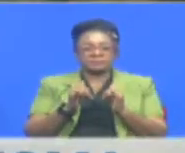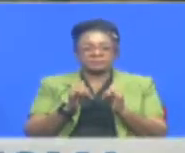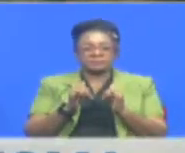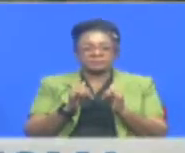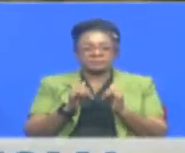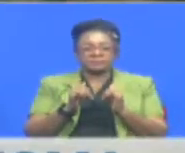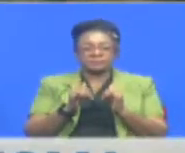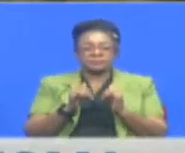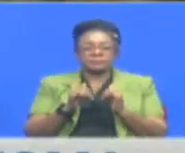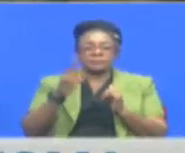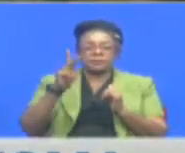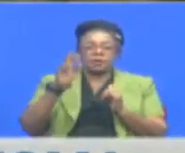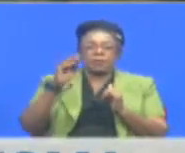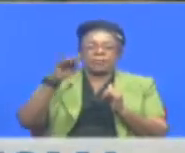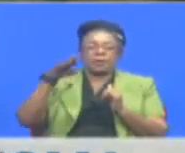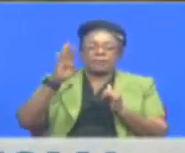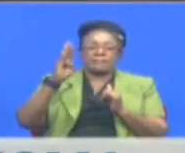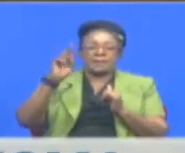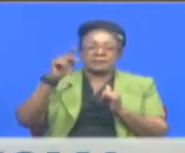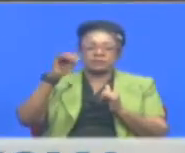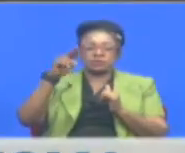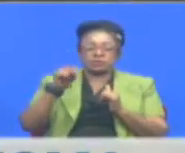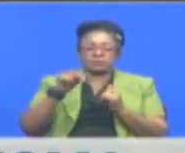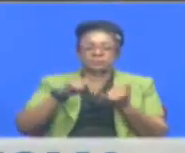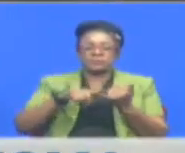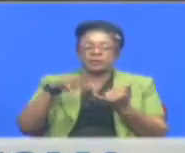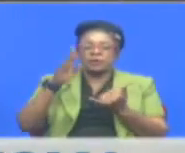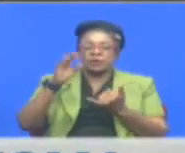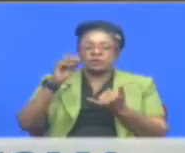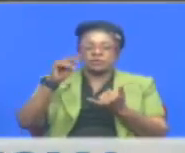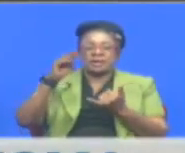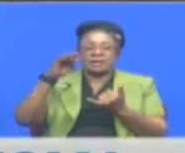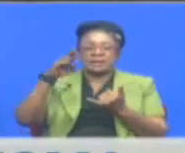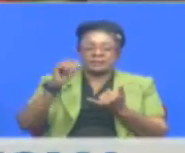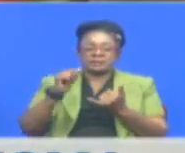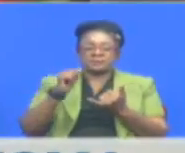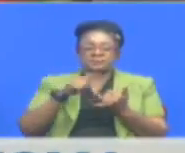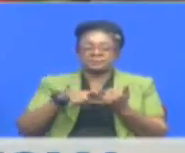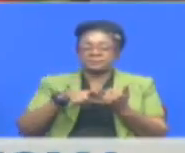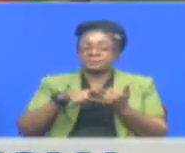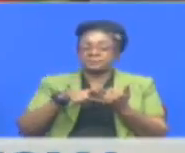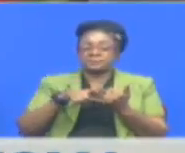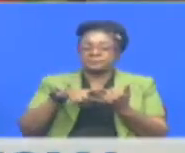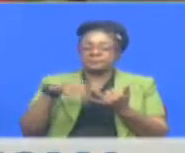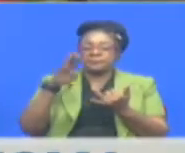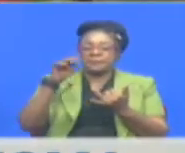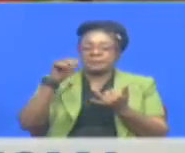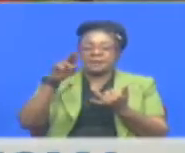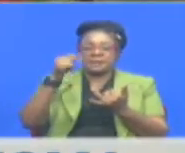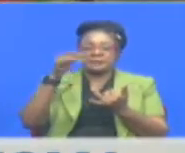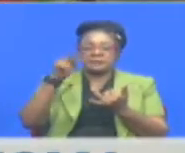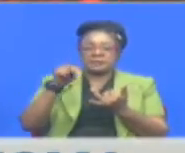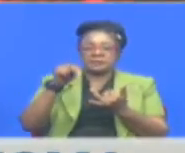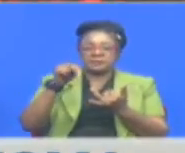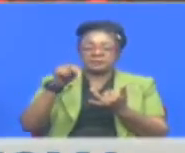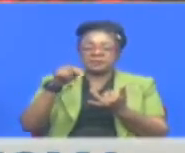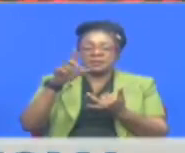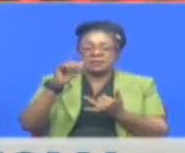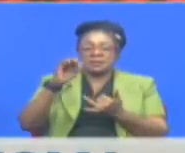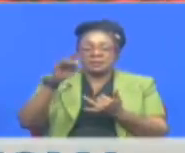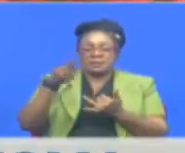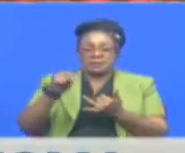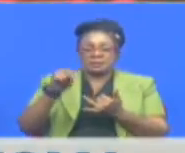Makoplo Benson Mputia na Consolata Karioki, makonstebo Martin Wanyama, Lilian